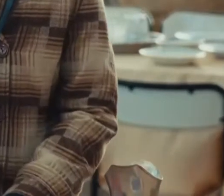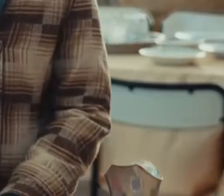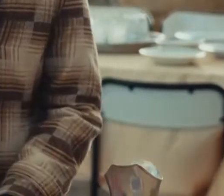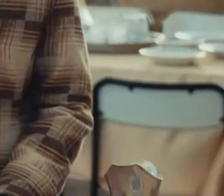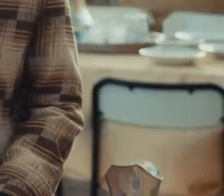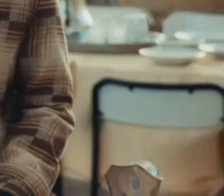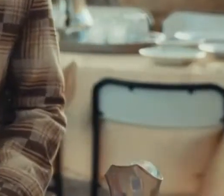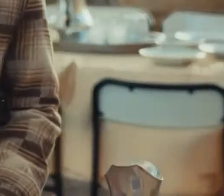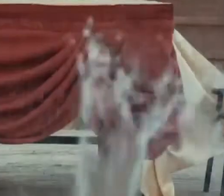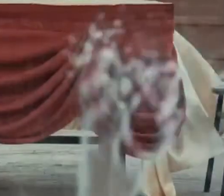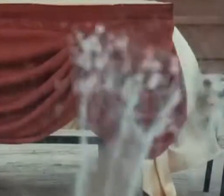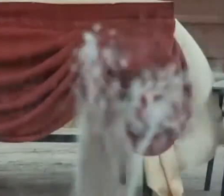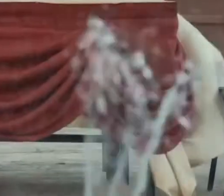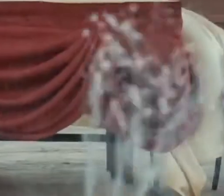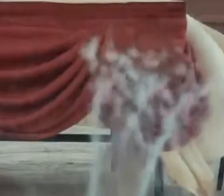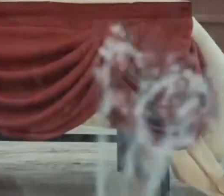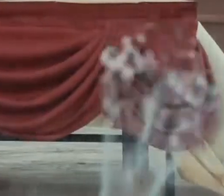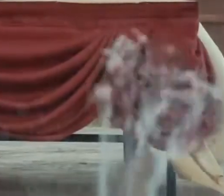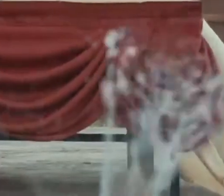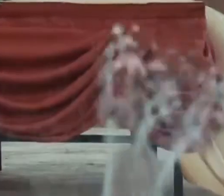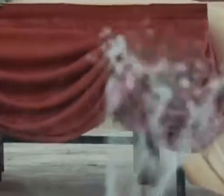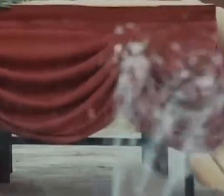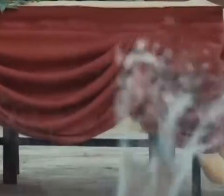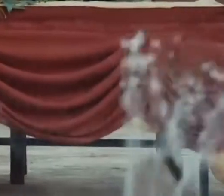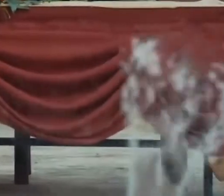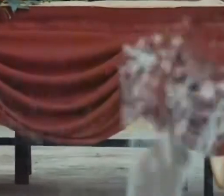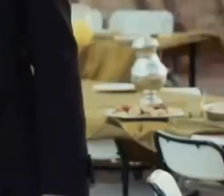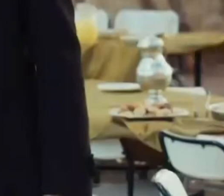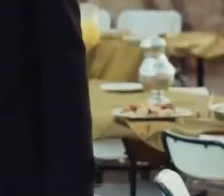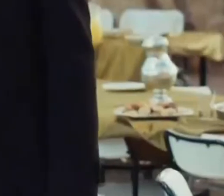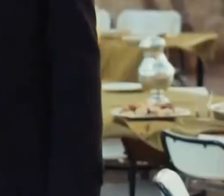Kahraman Güler'in yanından ayrılıp cesaretle Cevat'a doğru yürüdü.